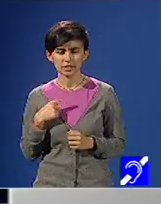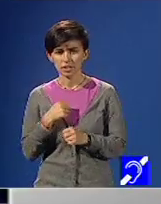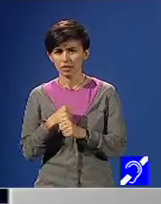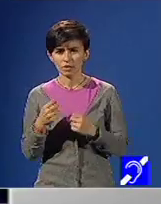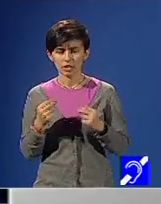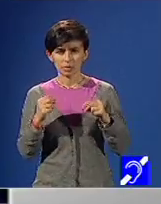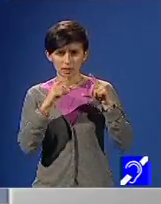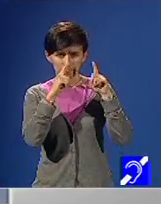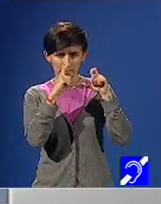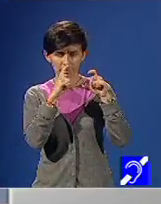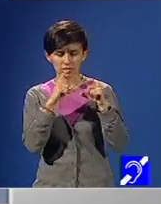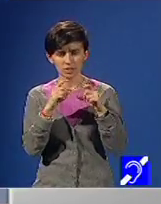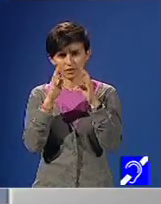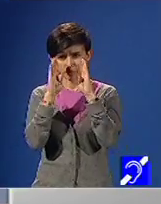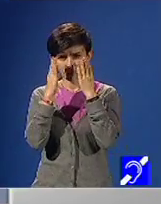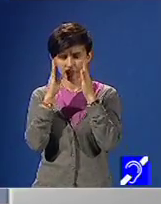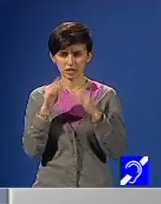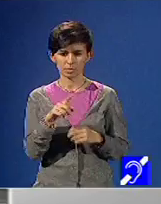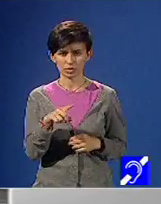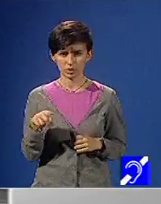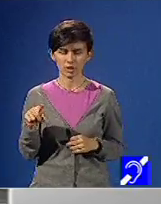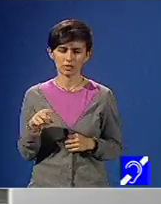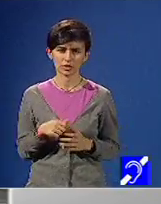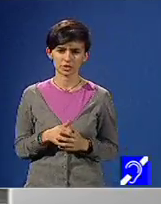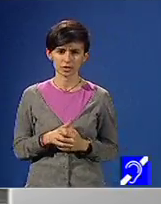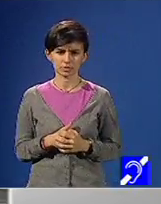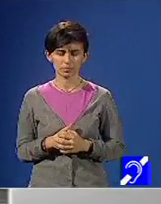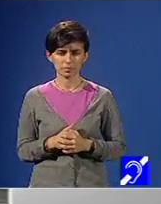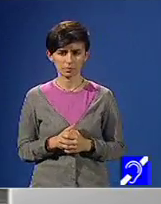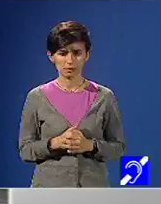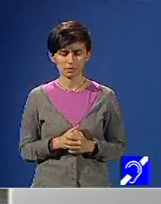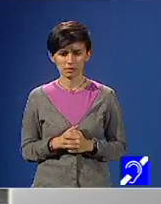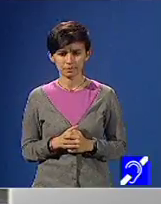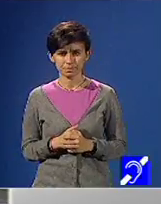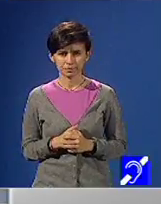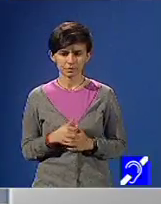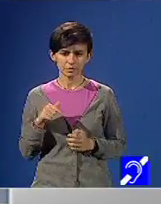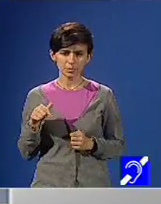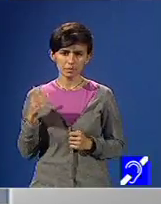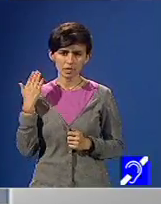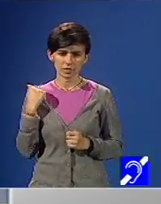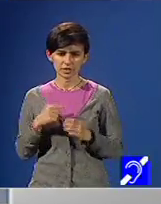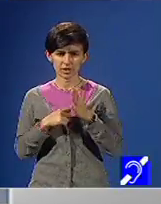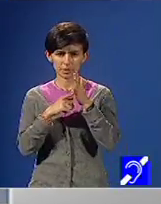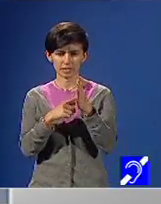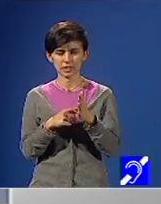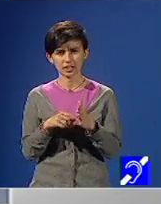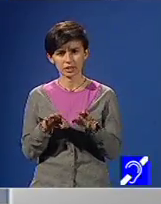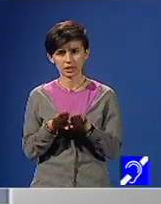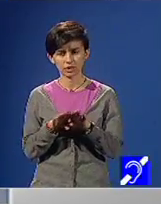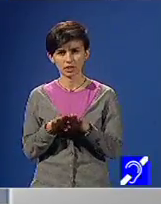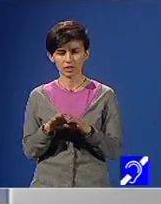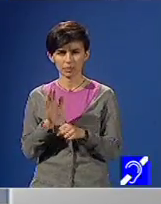fotografii și pe pagina voastră de Facebook la Grădinița Malteză. Aceea e pagina voastră de Facebook care a fost afișată de colegii mei pe